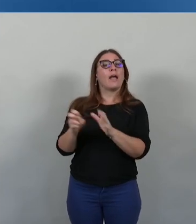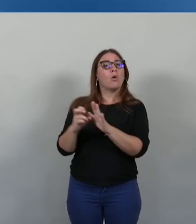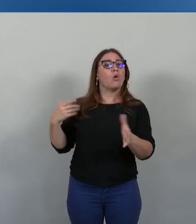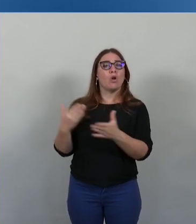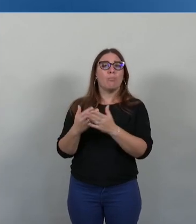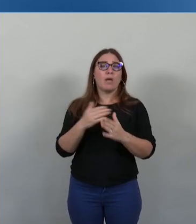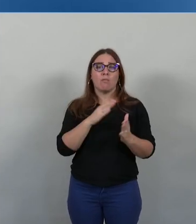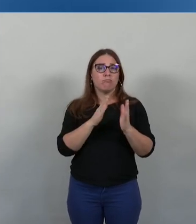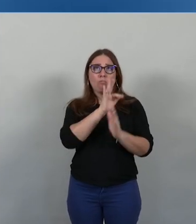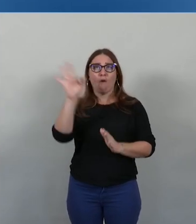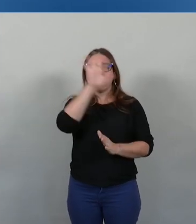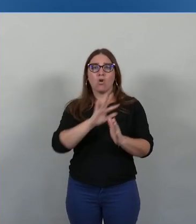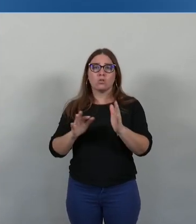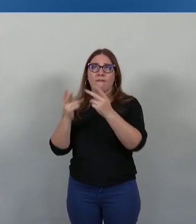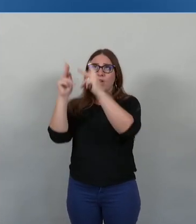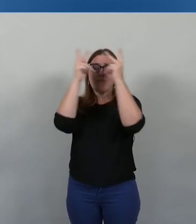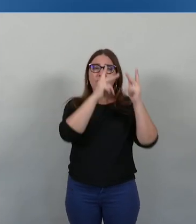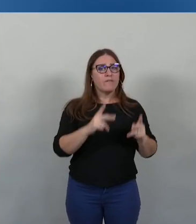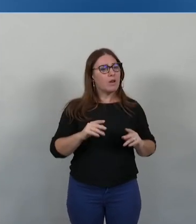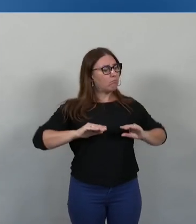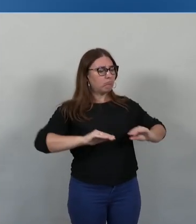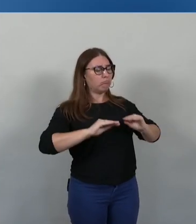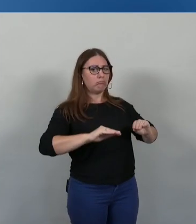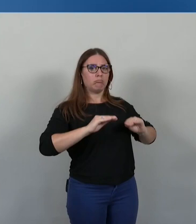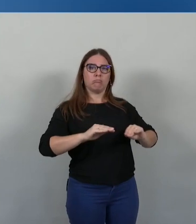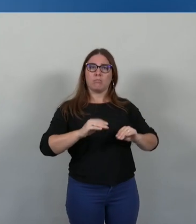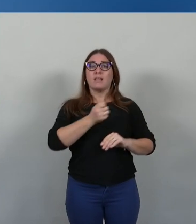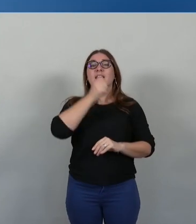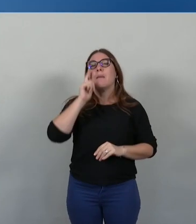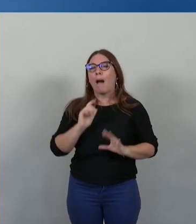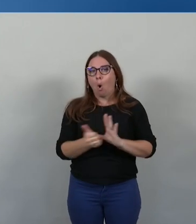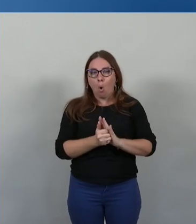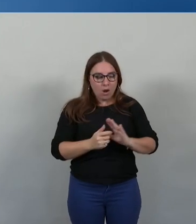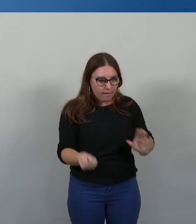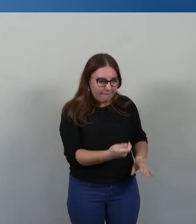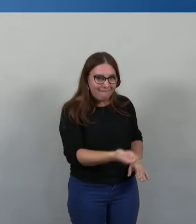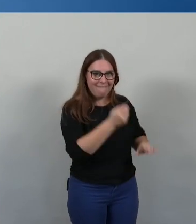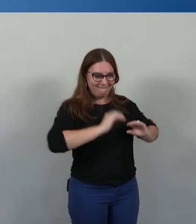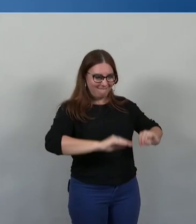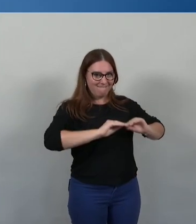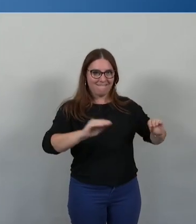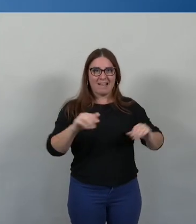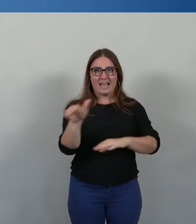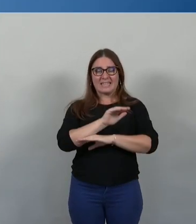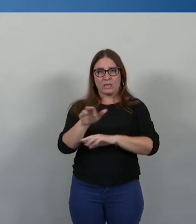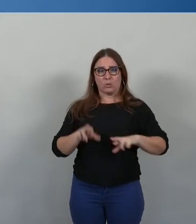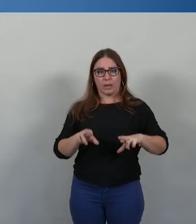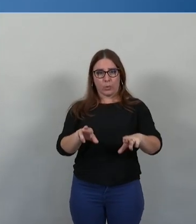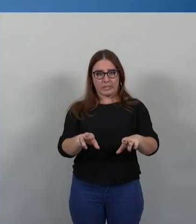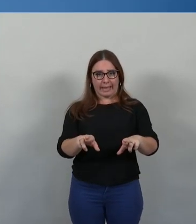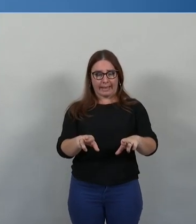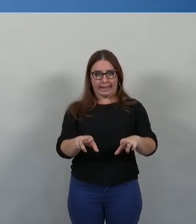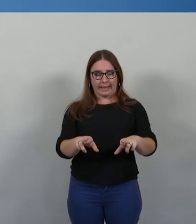communes de France l'apprentissage de vélo est assuré donc par des par les parents la sécurité la sécurité routière pardon